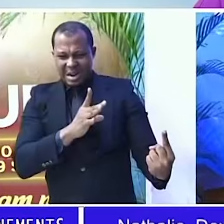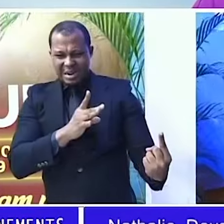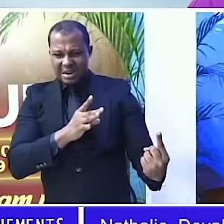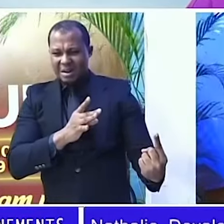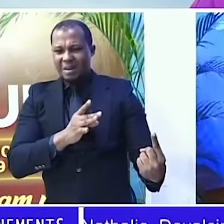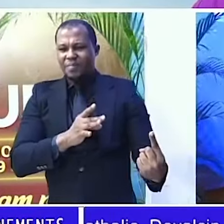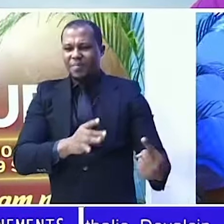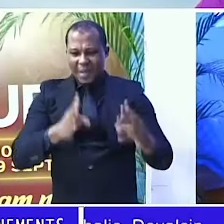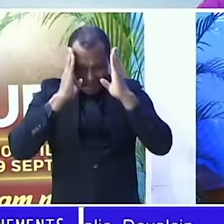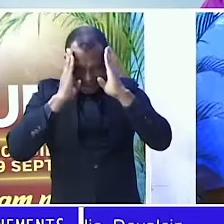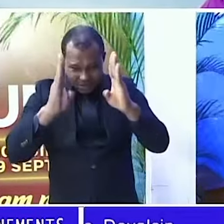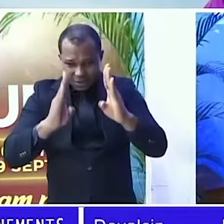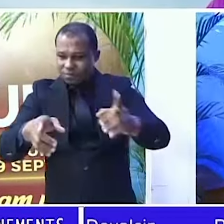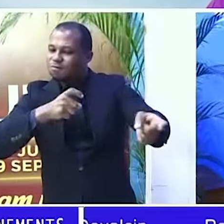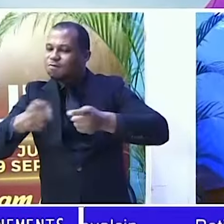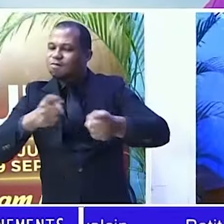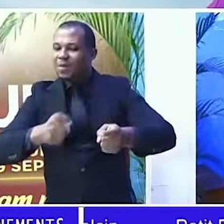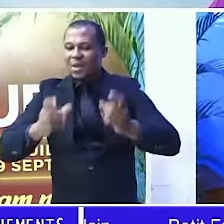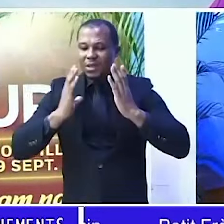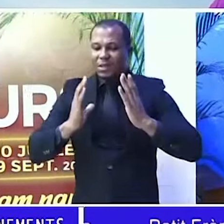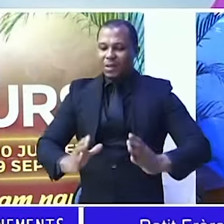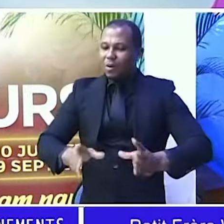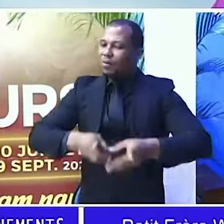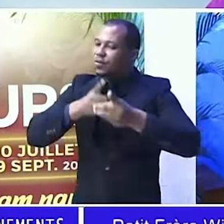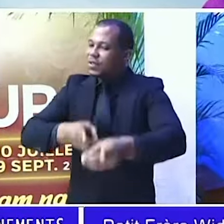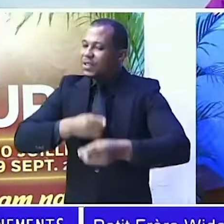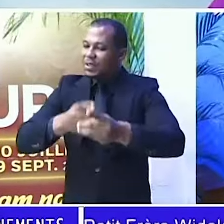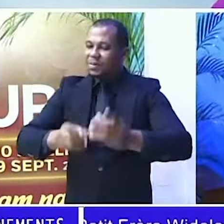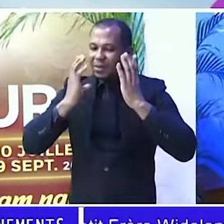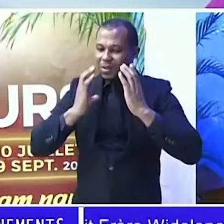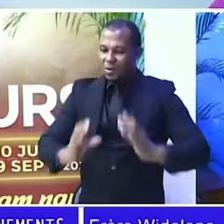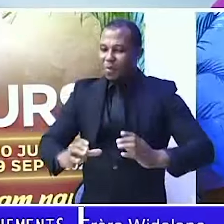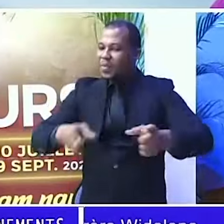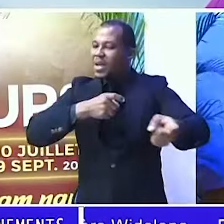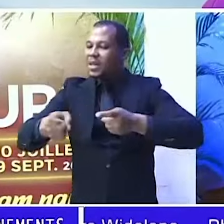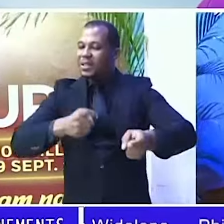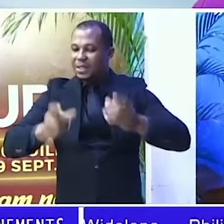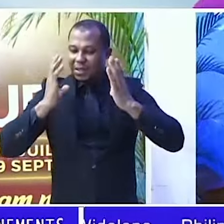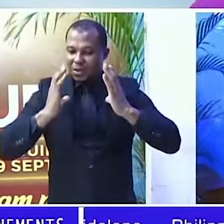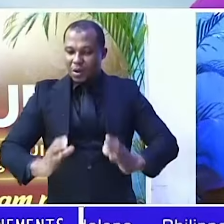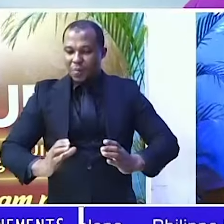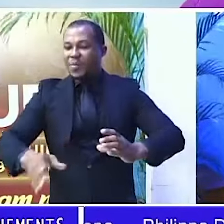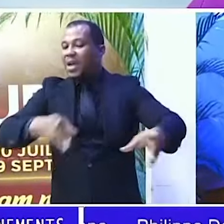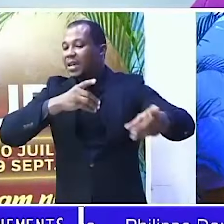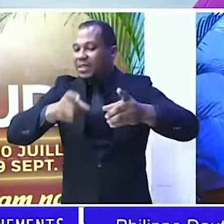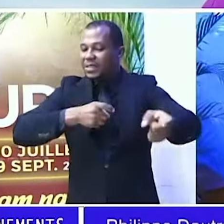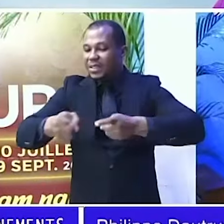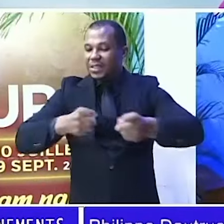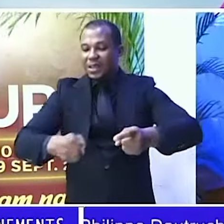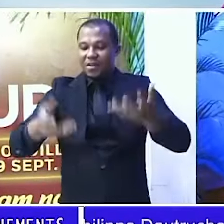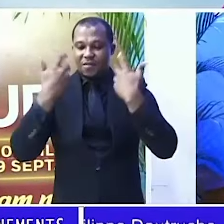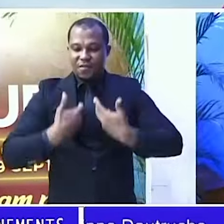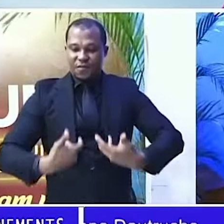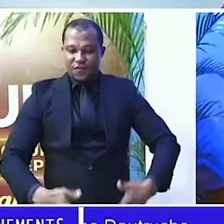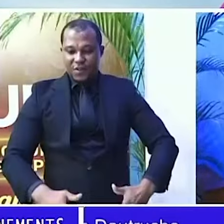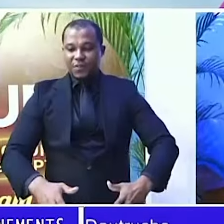Pensons, gérer le corps, mais discipline dans le corps. Mes disciplines dans sa wafé. J'ai retenu contre